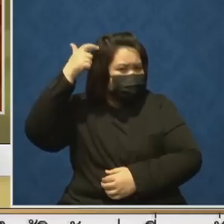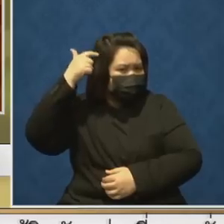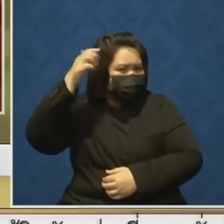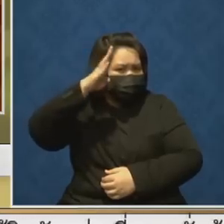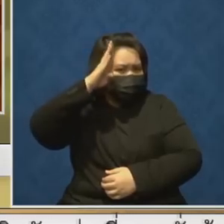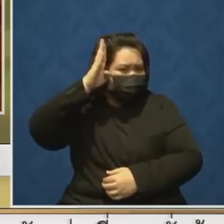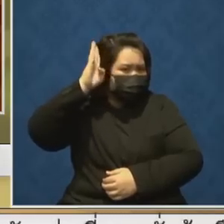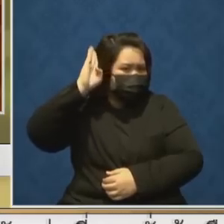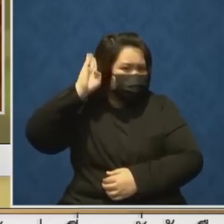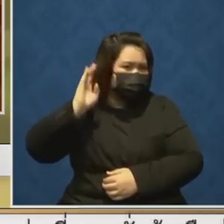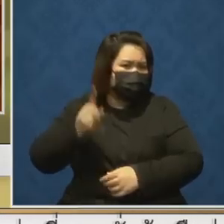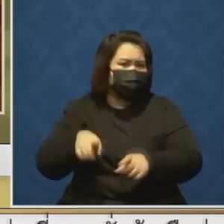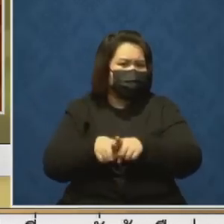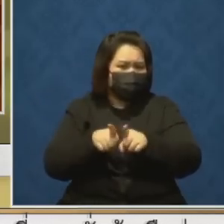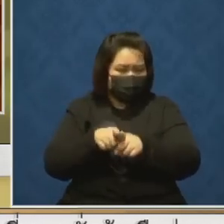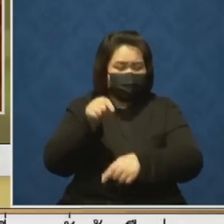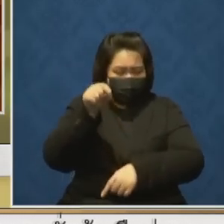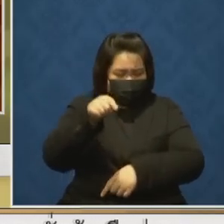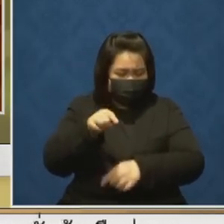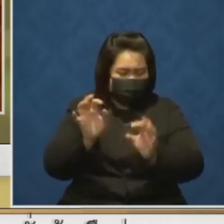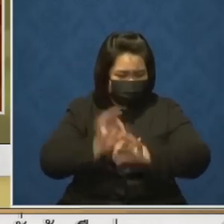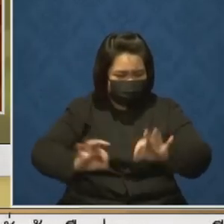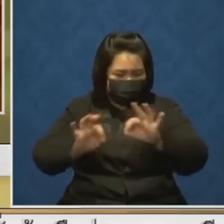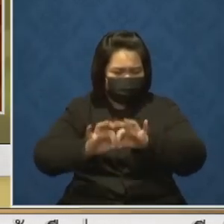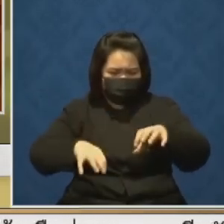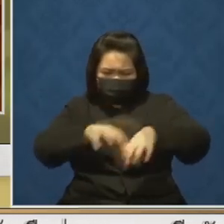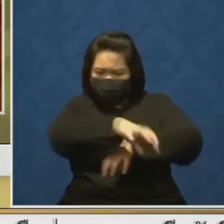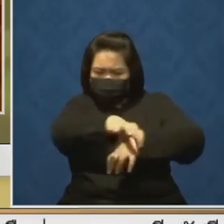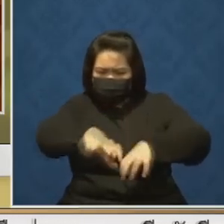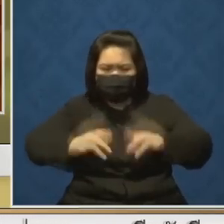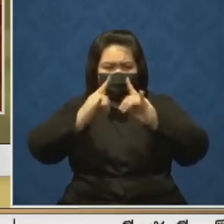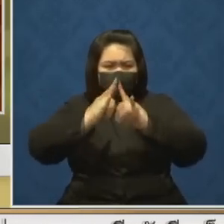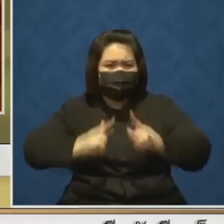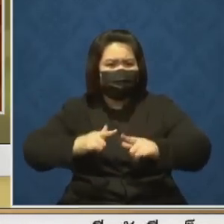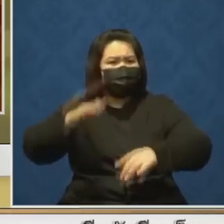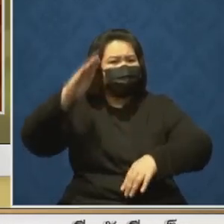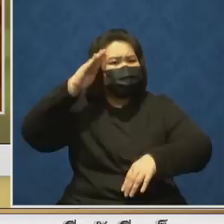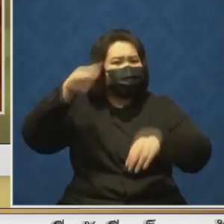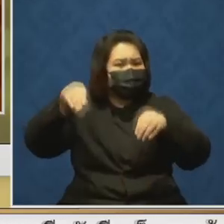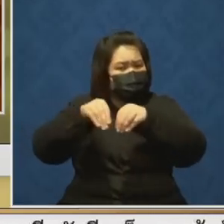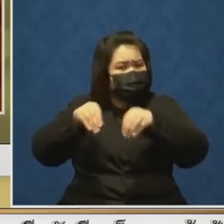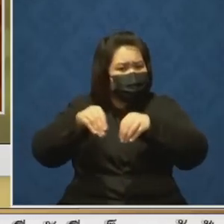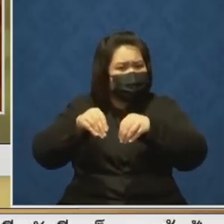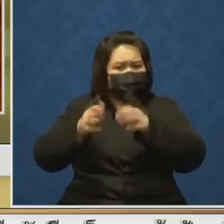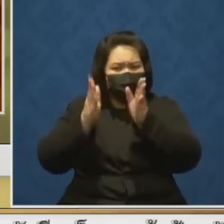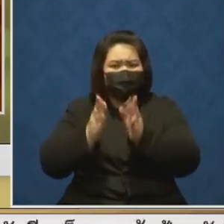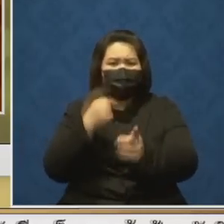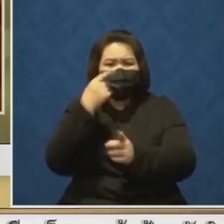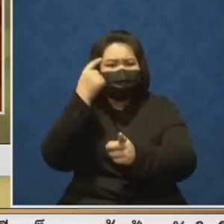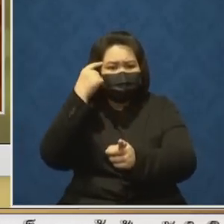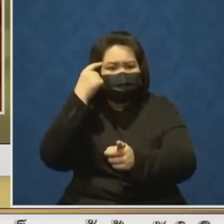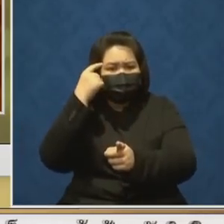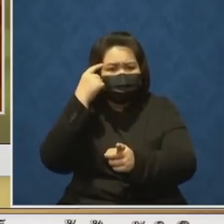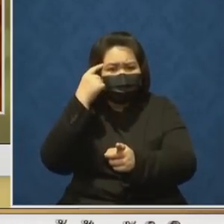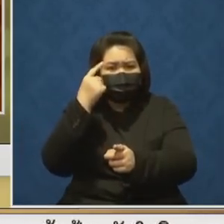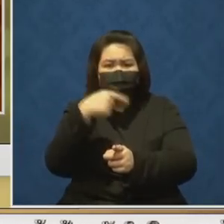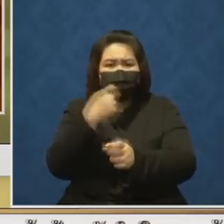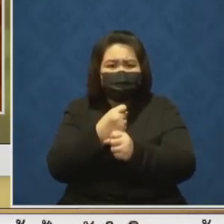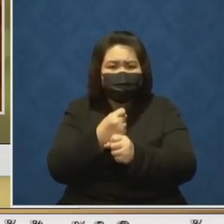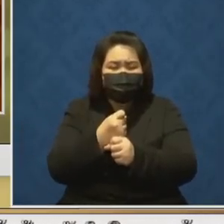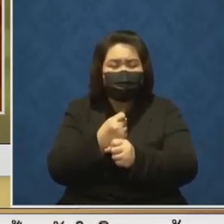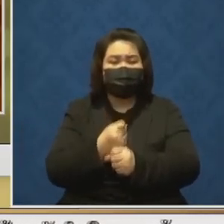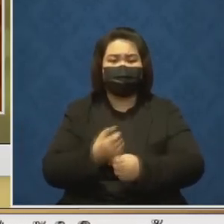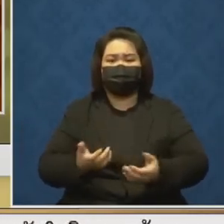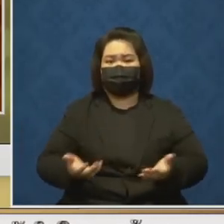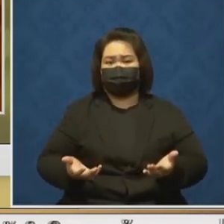สำคญได้ทๆที่บริเวณนี้แวดร้มไปด้วยrast Gar Manั้หมดเหตุกแบบนี้จะเกิด